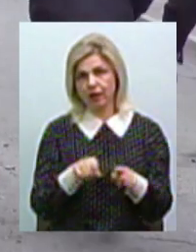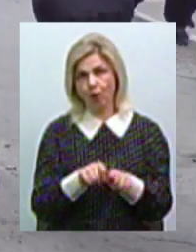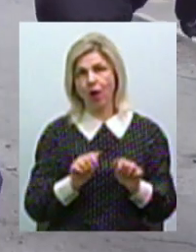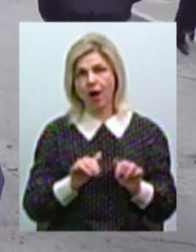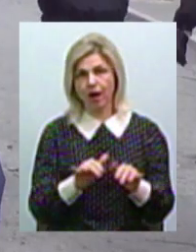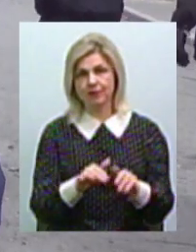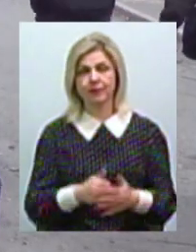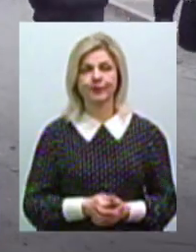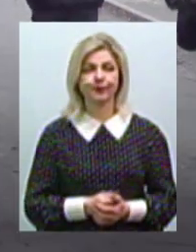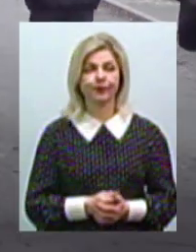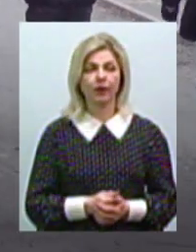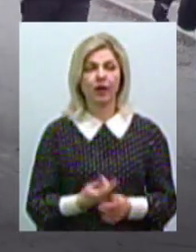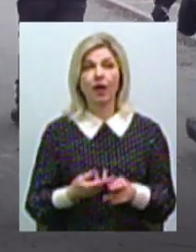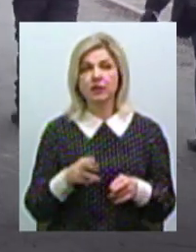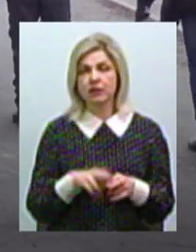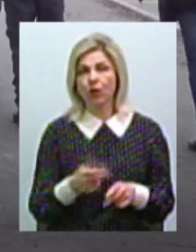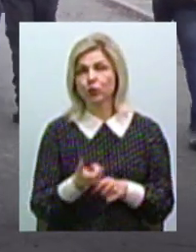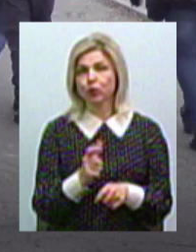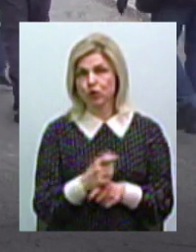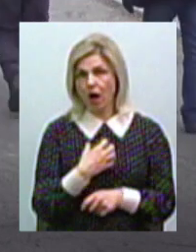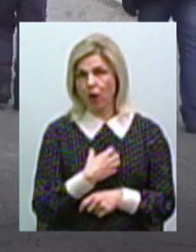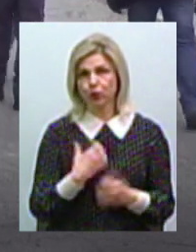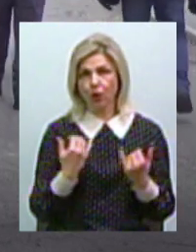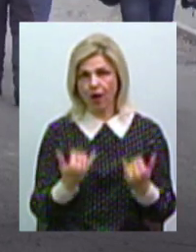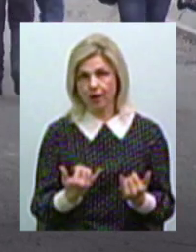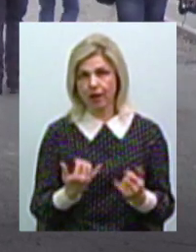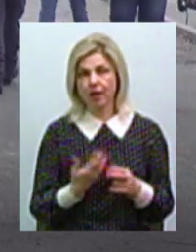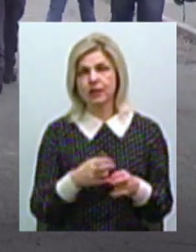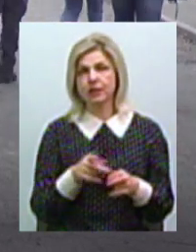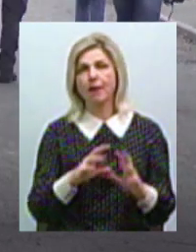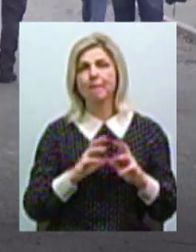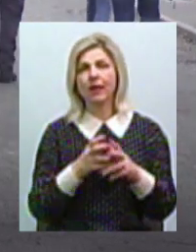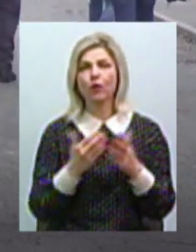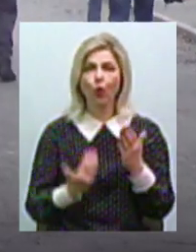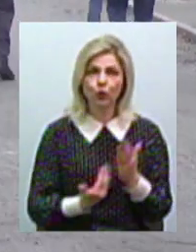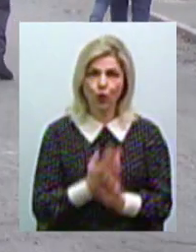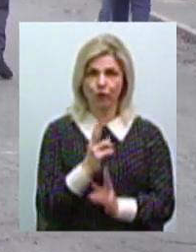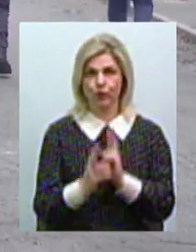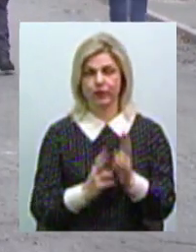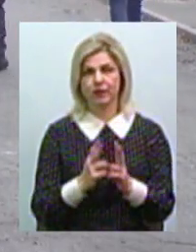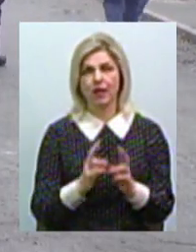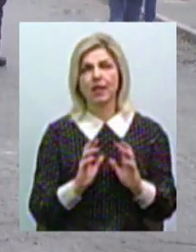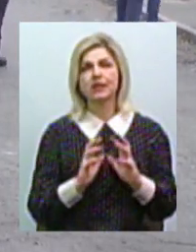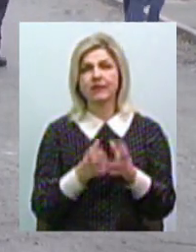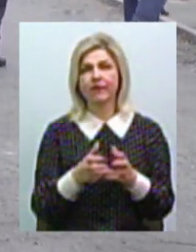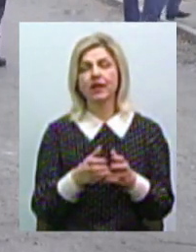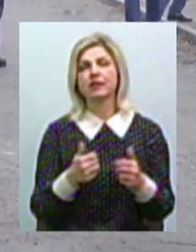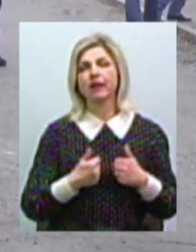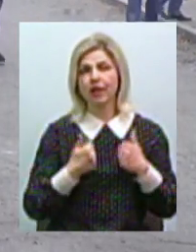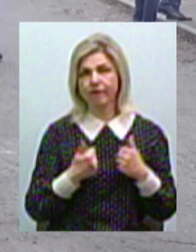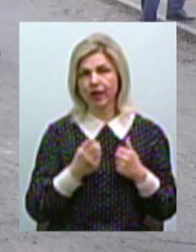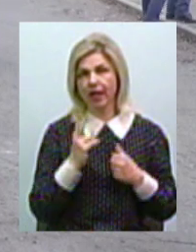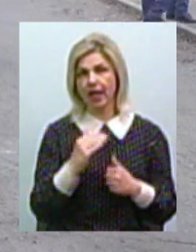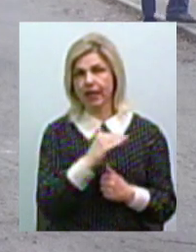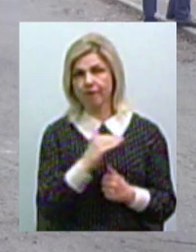Це зараз дуже актуально, ця тема. Світ оновлюється, світ іде до рівності, і